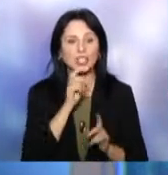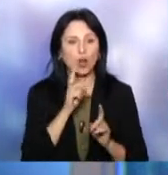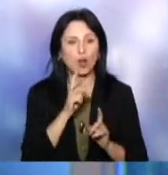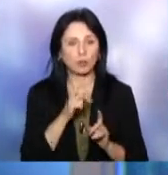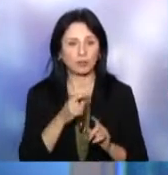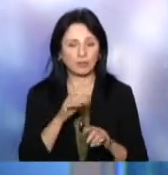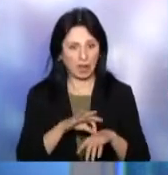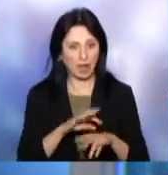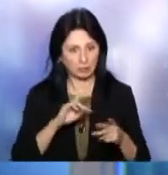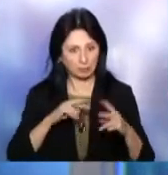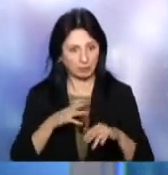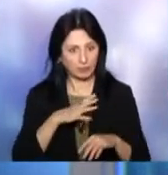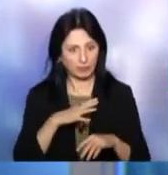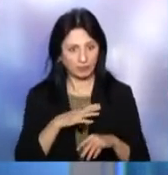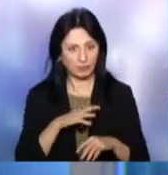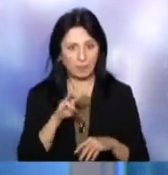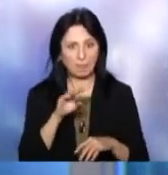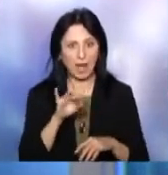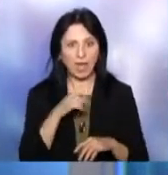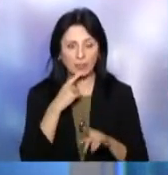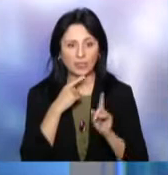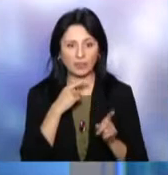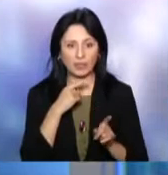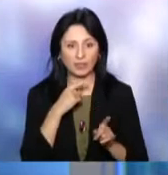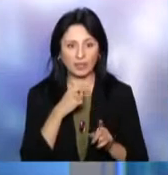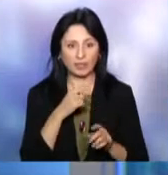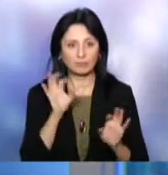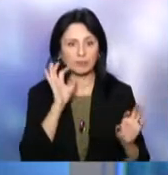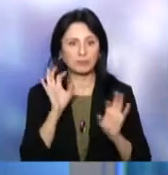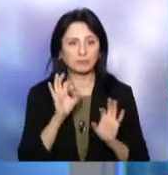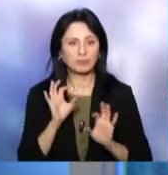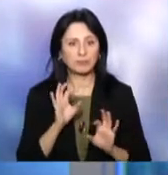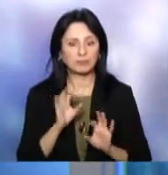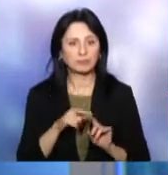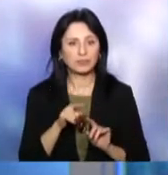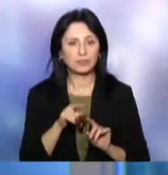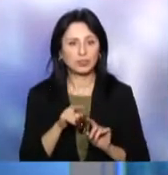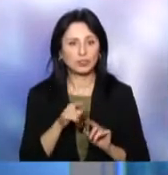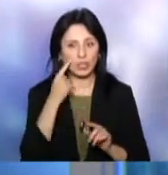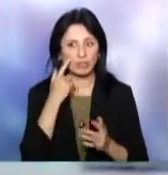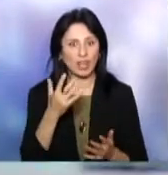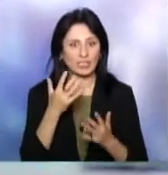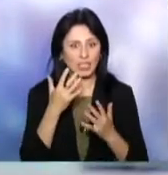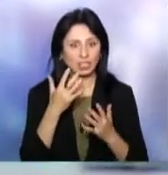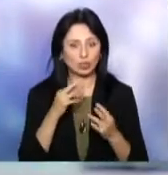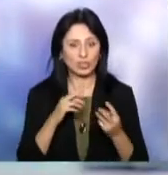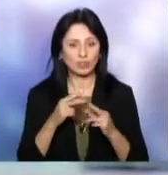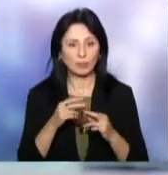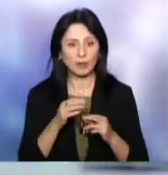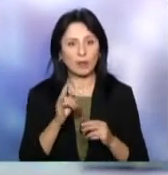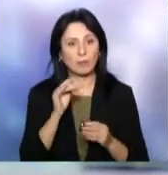ვთქვათ. ქალბატონმა მაიამ ბრძანა პიგმენტაციის ცვლილებაზე, რომელიც თვალსაჩინოა